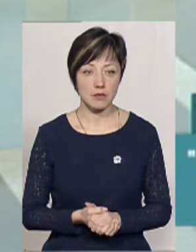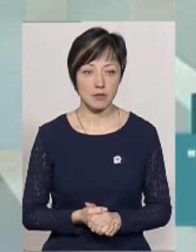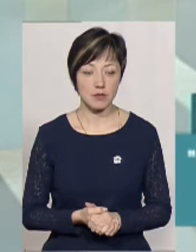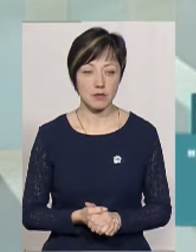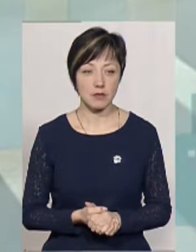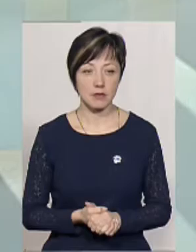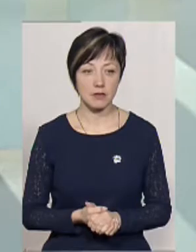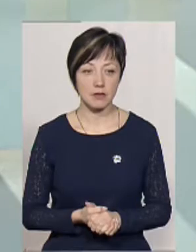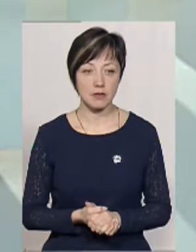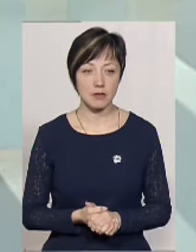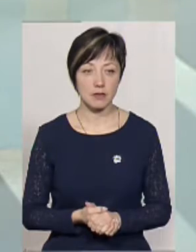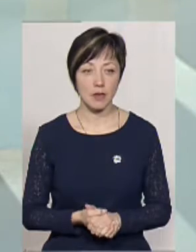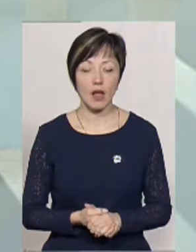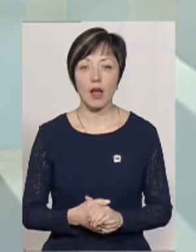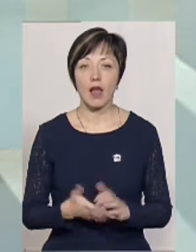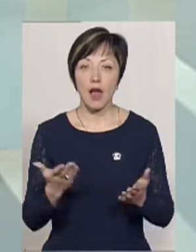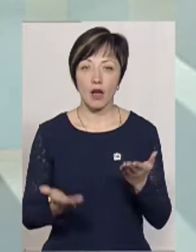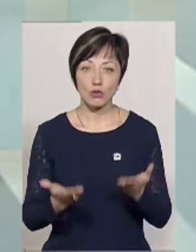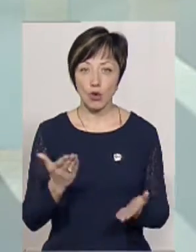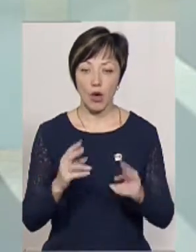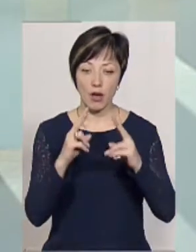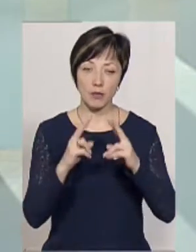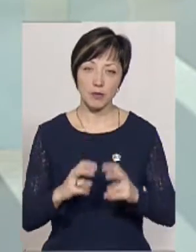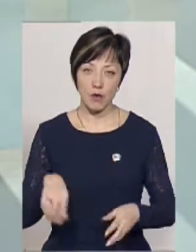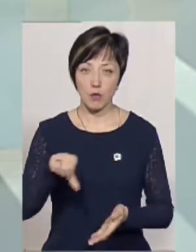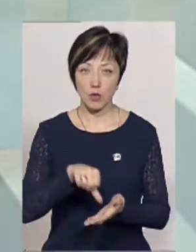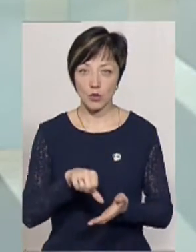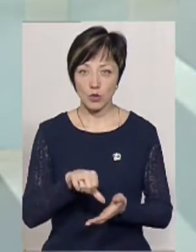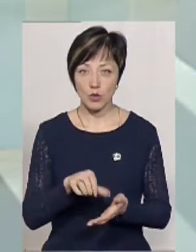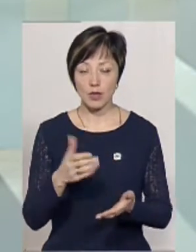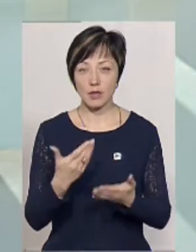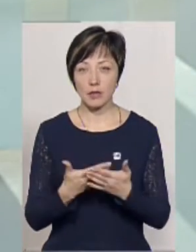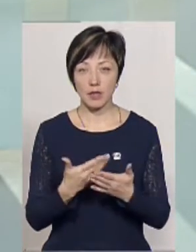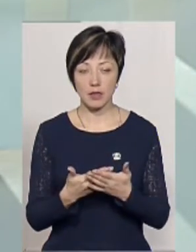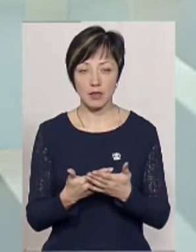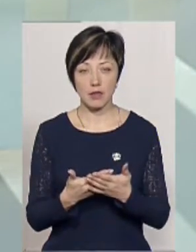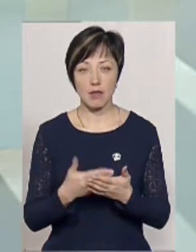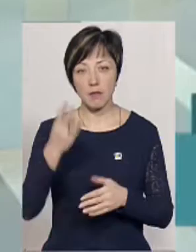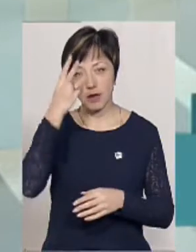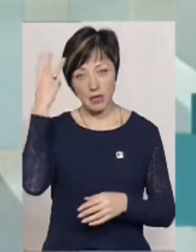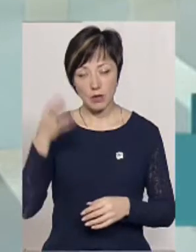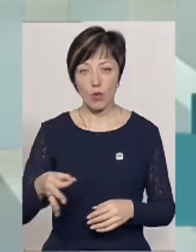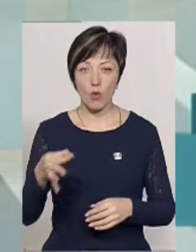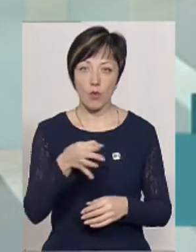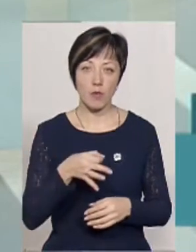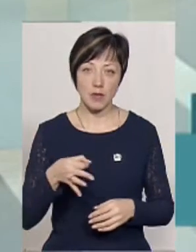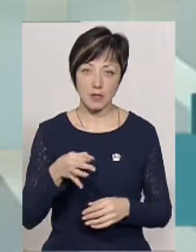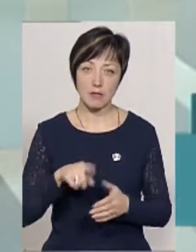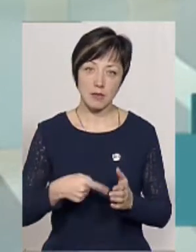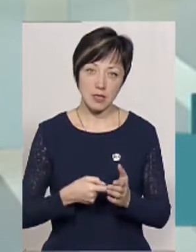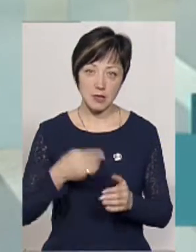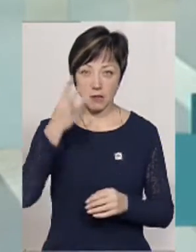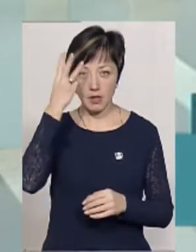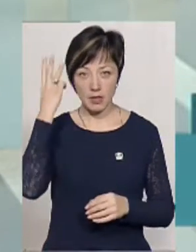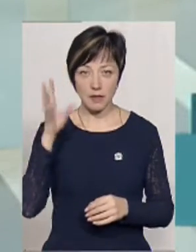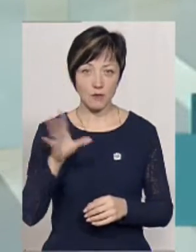якщо аналізувати присутність медійну там в білбордах, власне, на в Хмельницькій області, зокрема в Хмельницькому, тому що ми